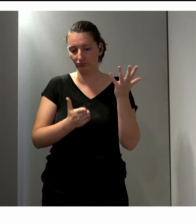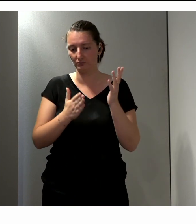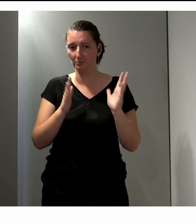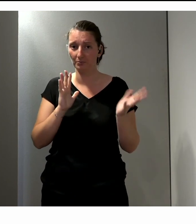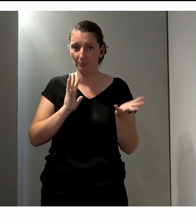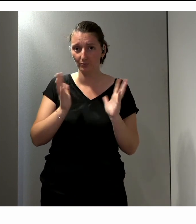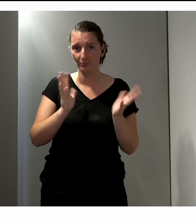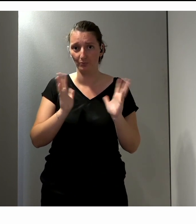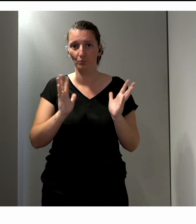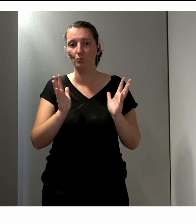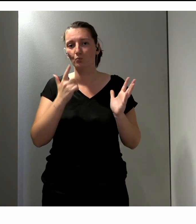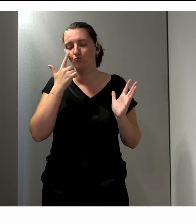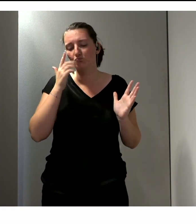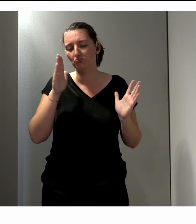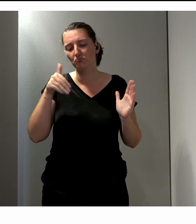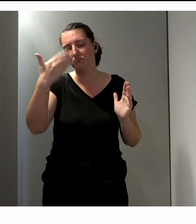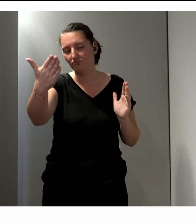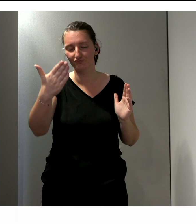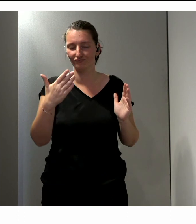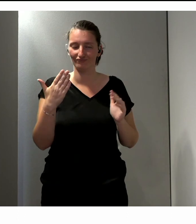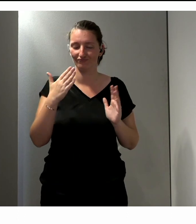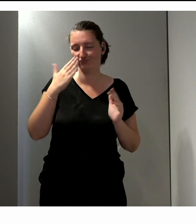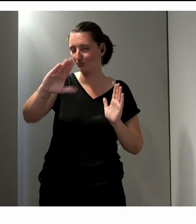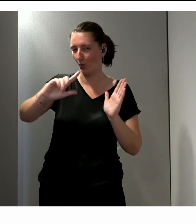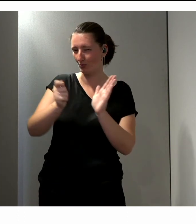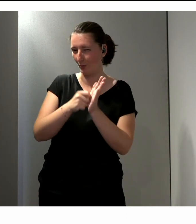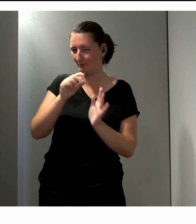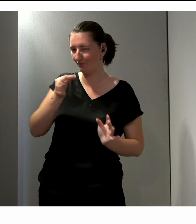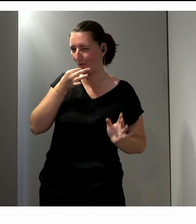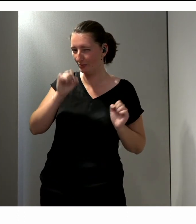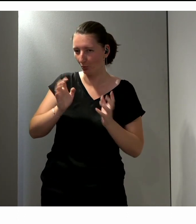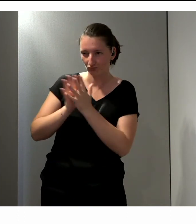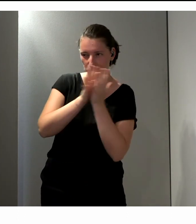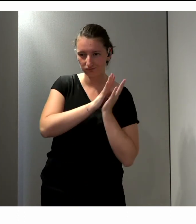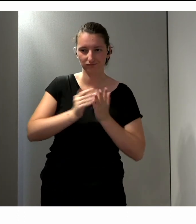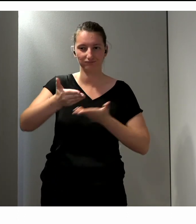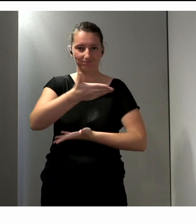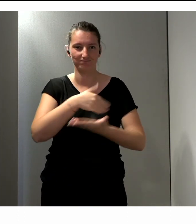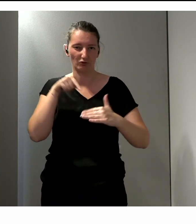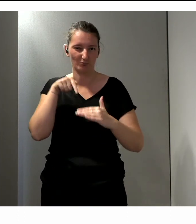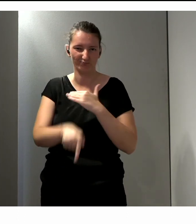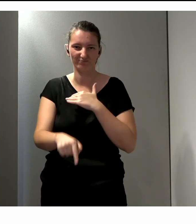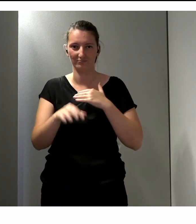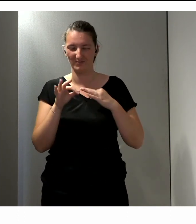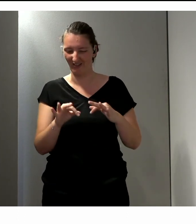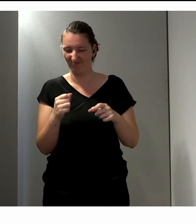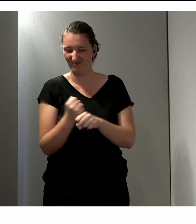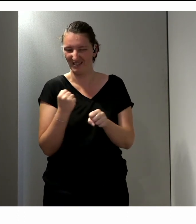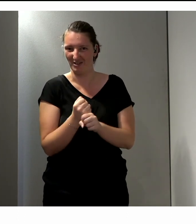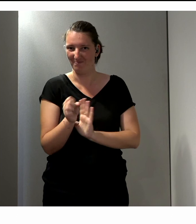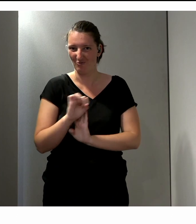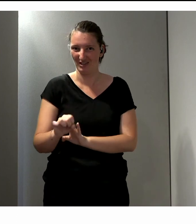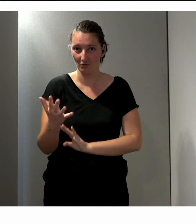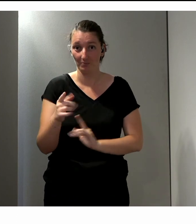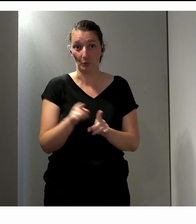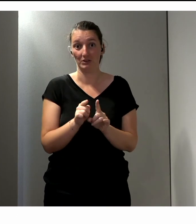mais peut-être nous aurons encore beaucoup d'occasions de nous rencontrer, discuter sur ces axes principaux, mais aussi toutes